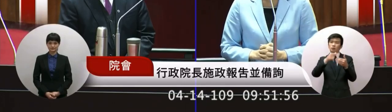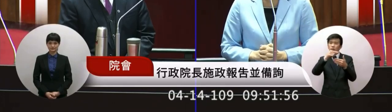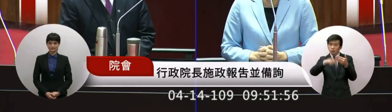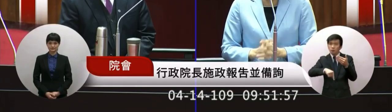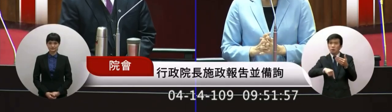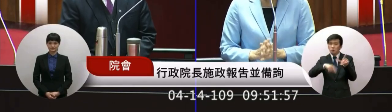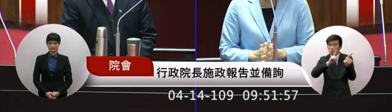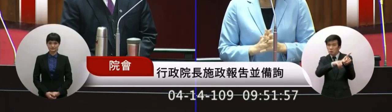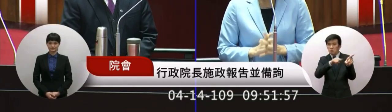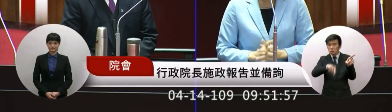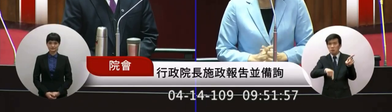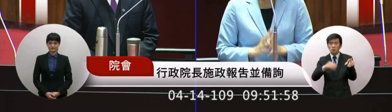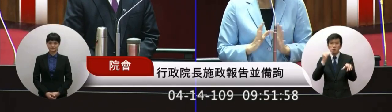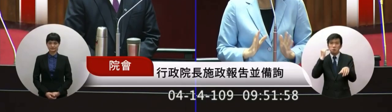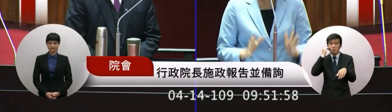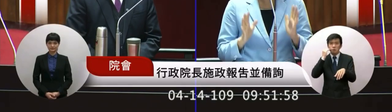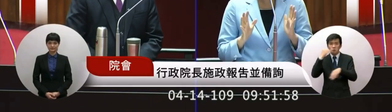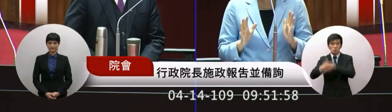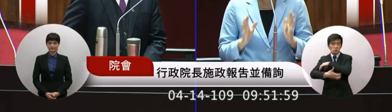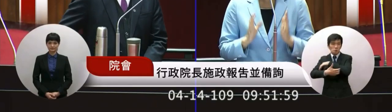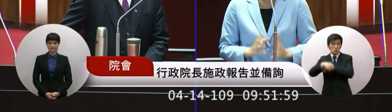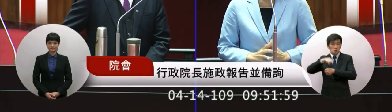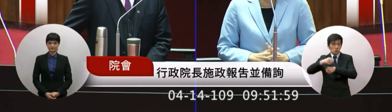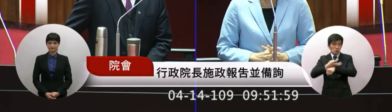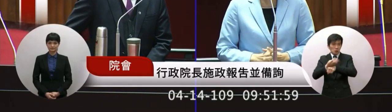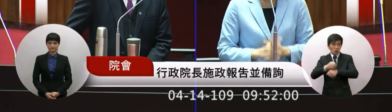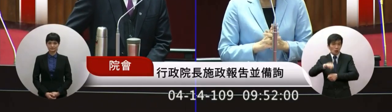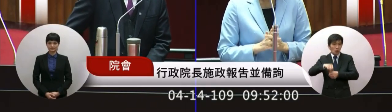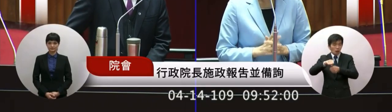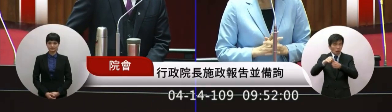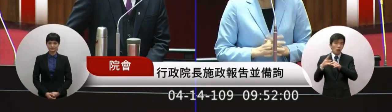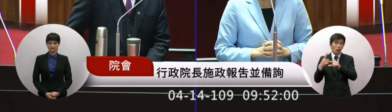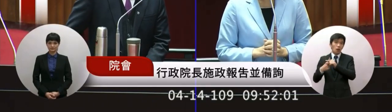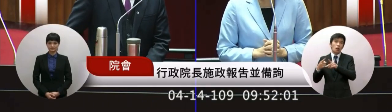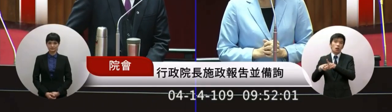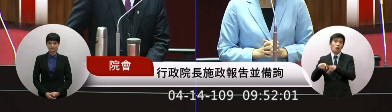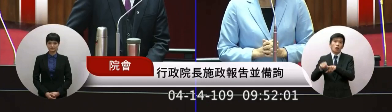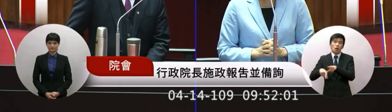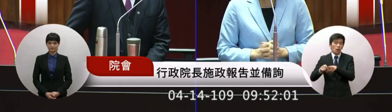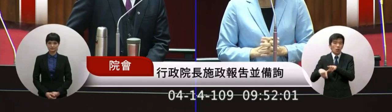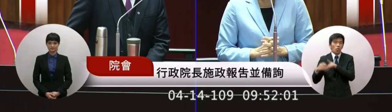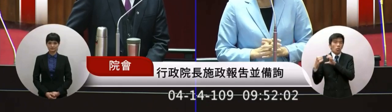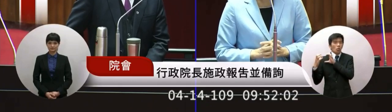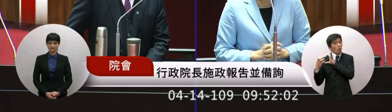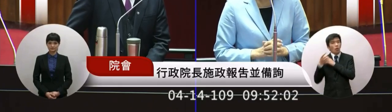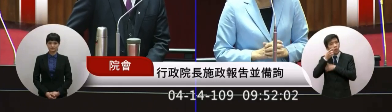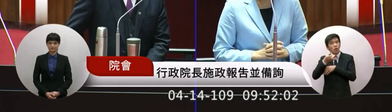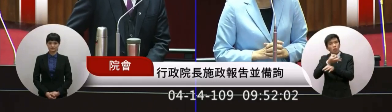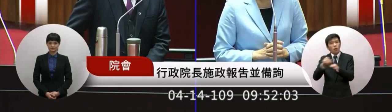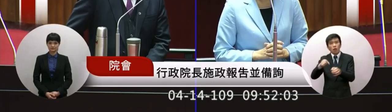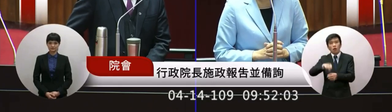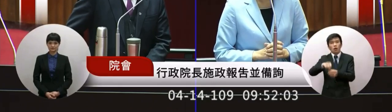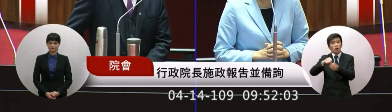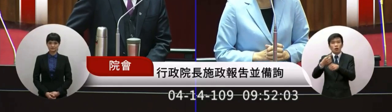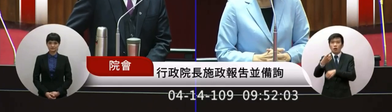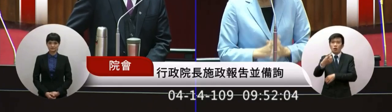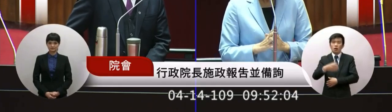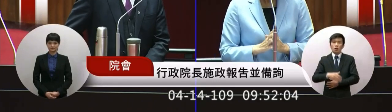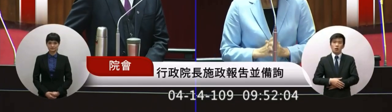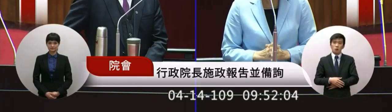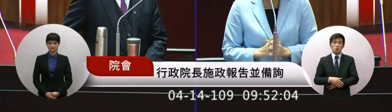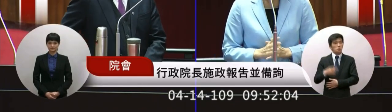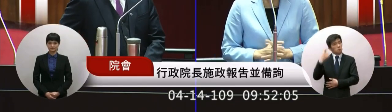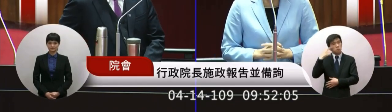加班费，确实会让很多的中小企业他入不敷出，不如关门休息了，还可以陪陪家